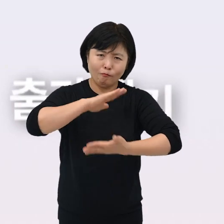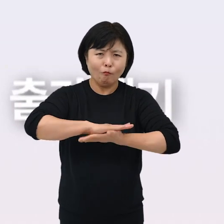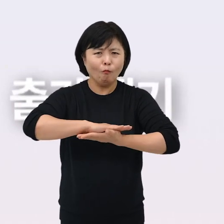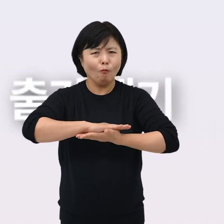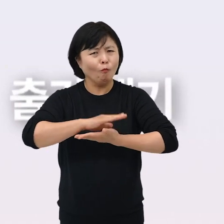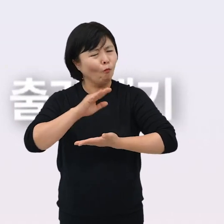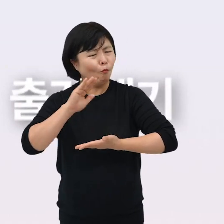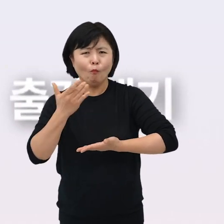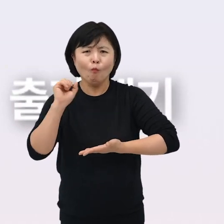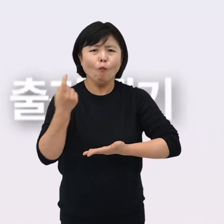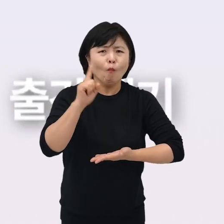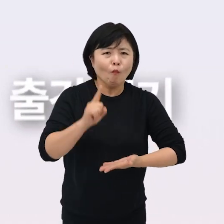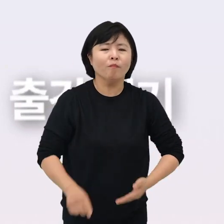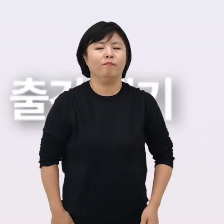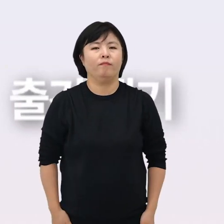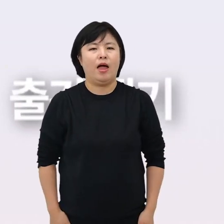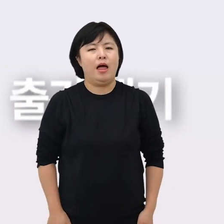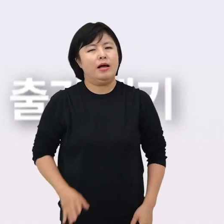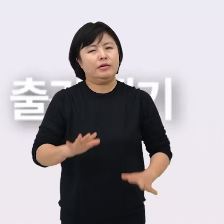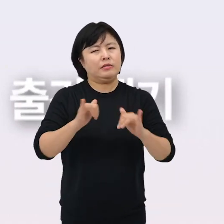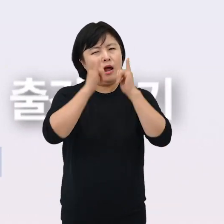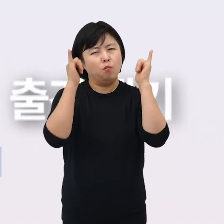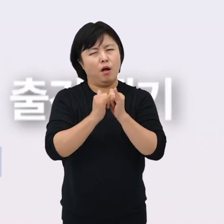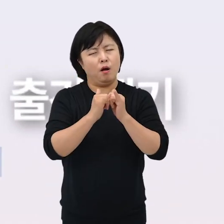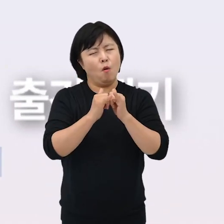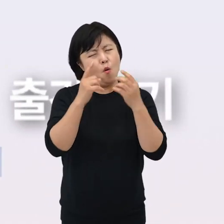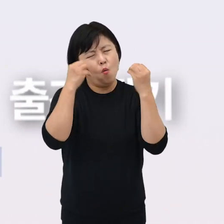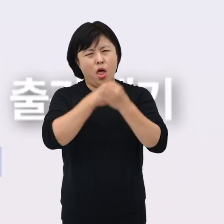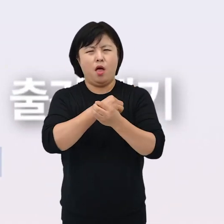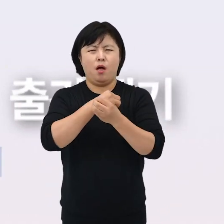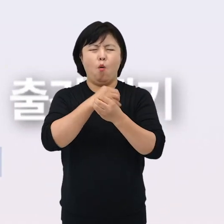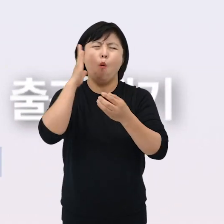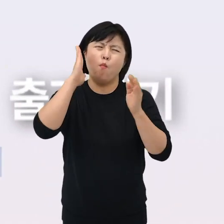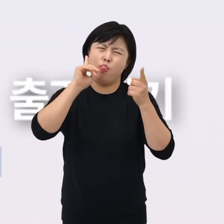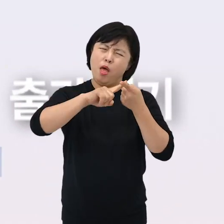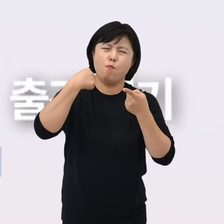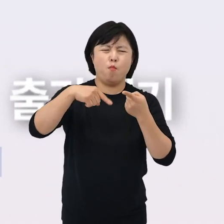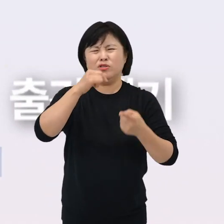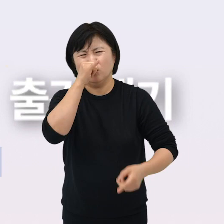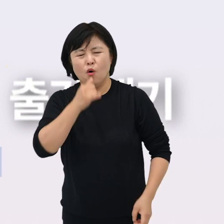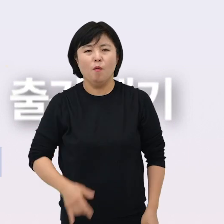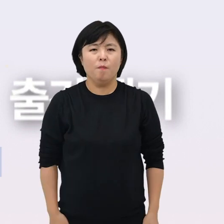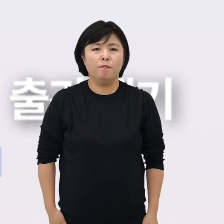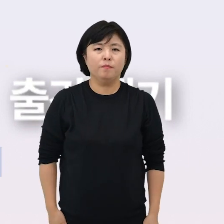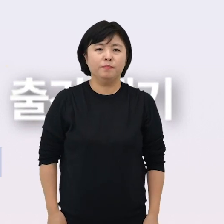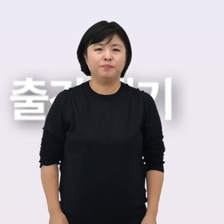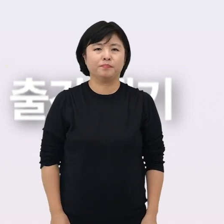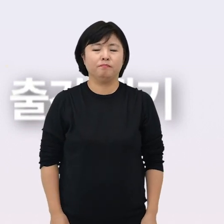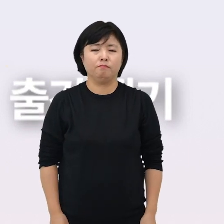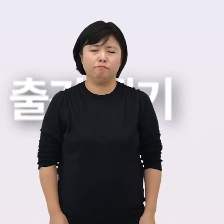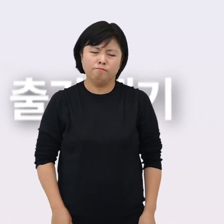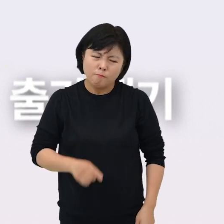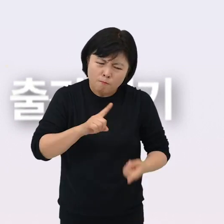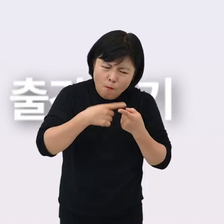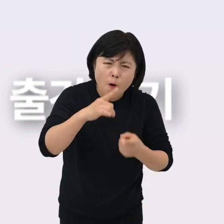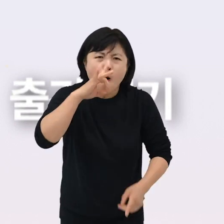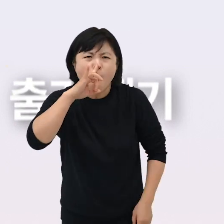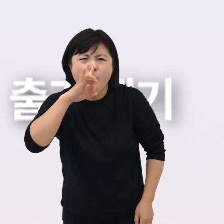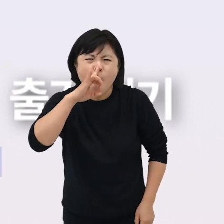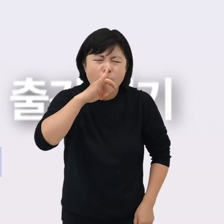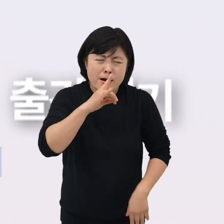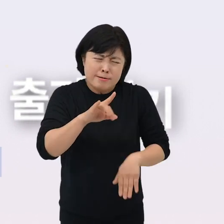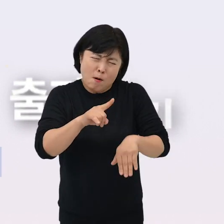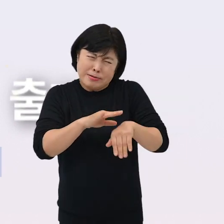출간하시게 된 계기는 무엇인지? 이제 이 사회에서 공부에 대한 오해가 있다. 탐구를 잘